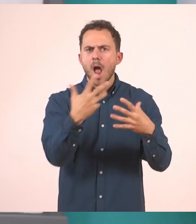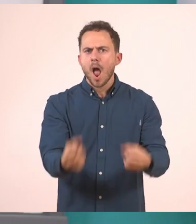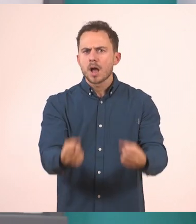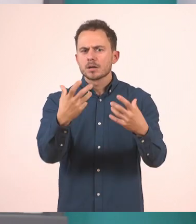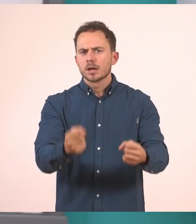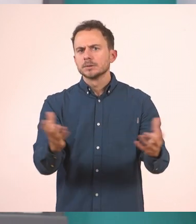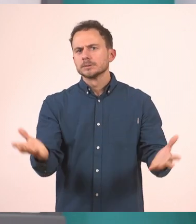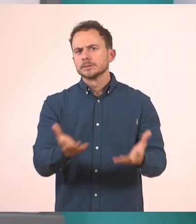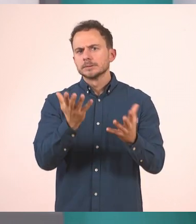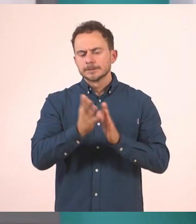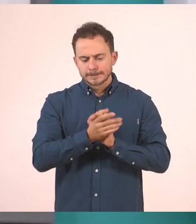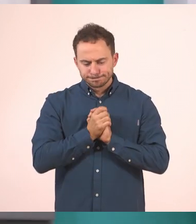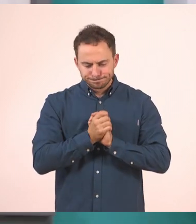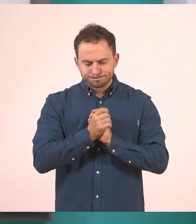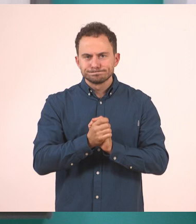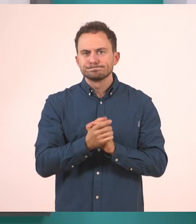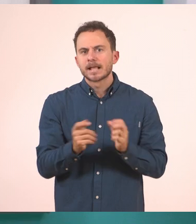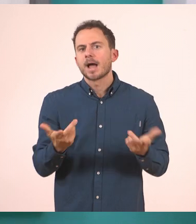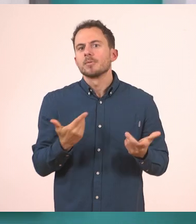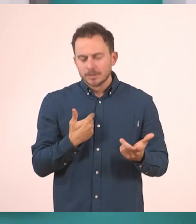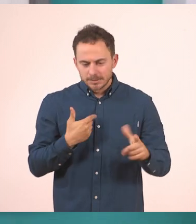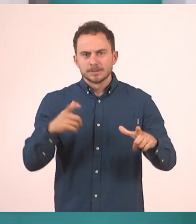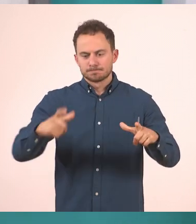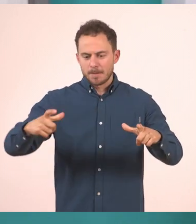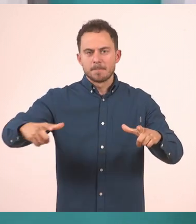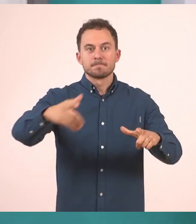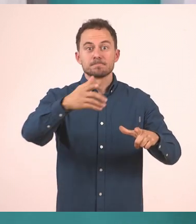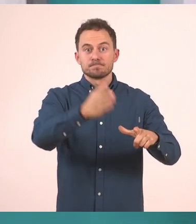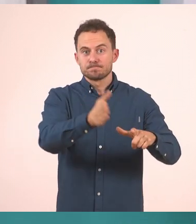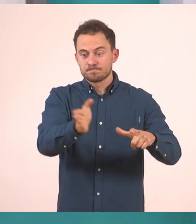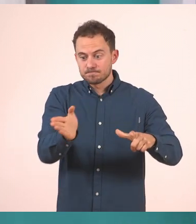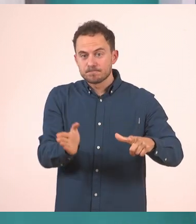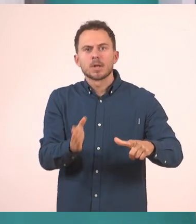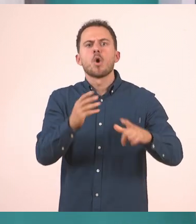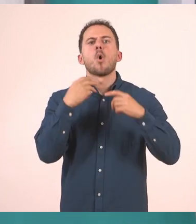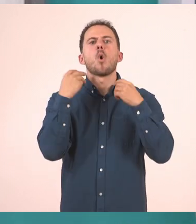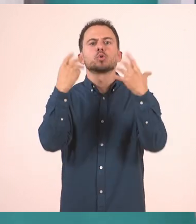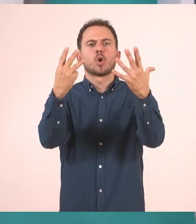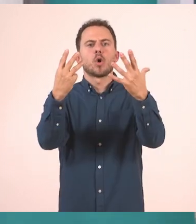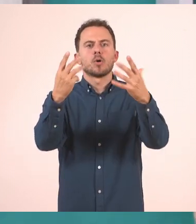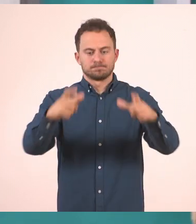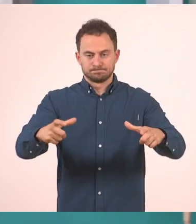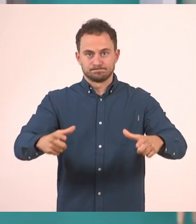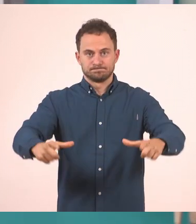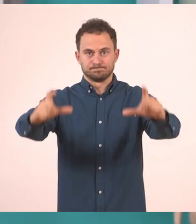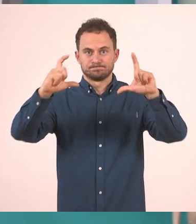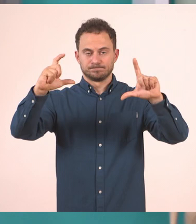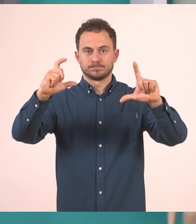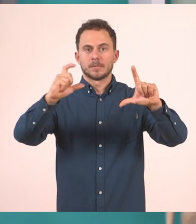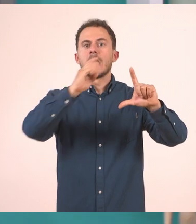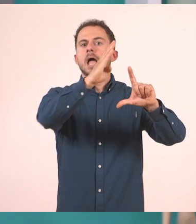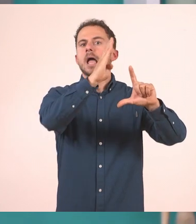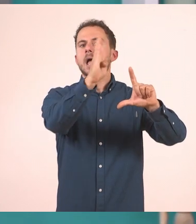Η πίτσα μας αυτή ήταν χωρισμένη σε 8 κομμάτια. Για να τα μετρήσουμε.